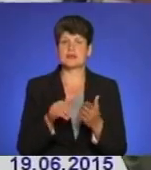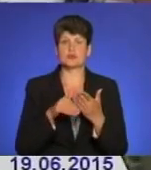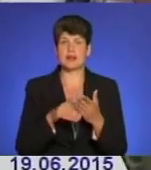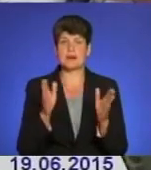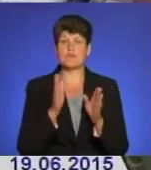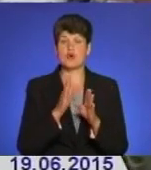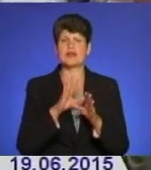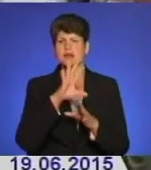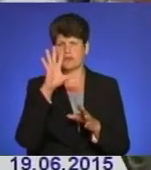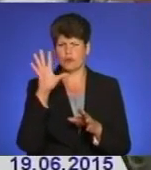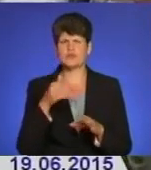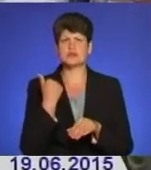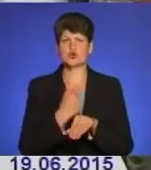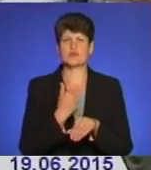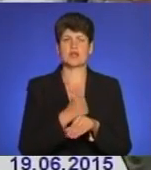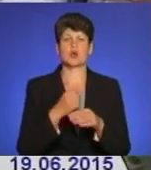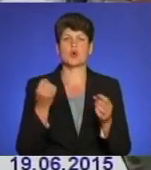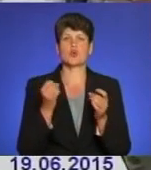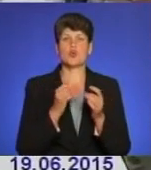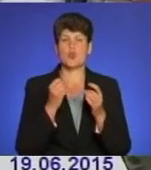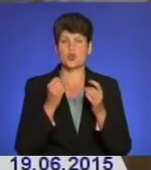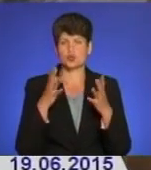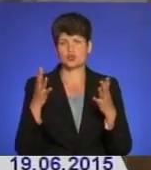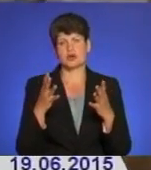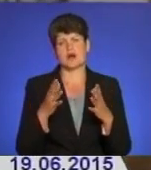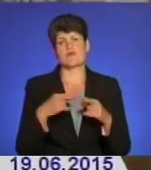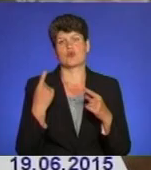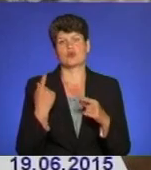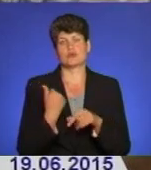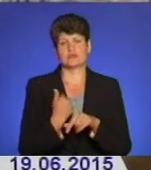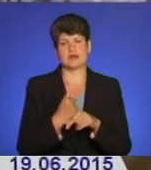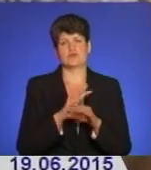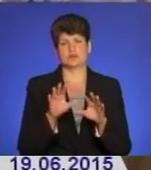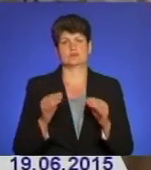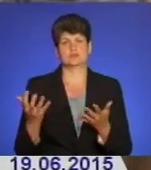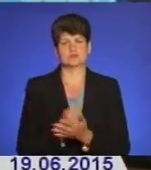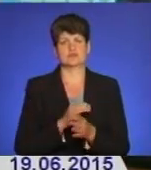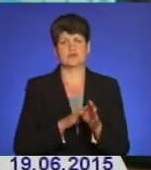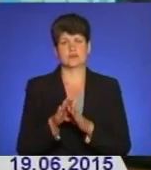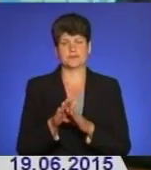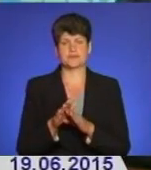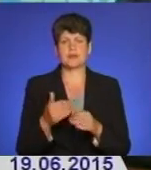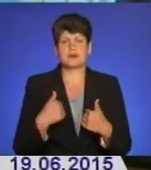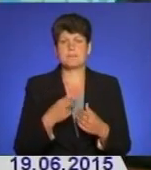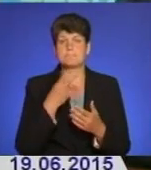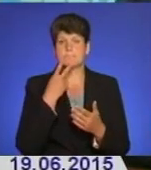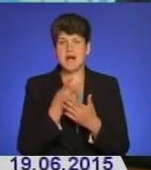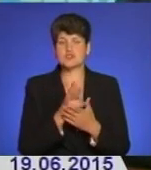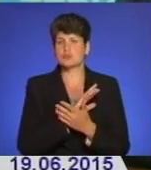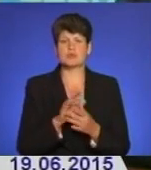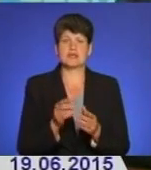Втім, по всіх основних культурах необхідні для області результати посівної досягнуті. Ми бачимо